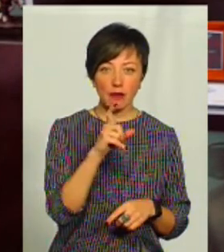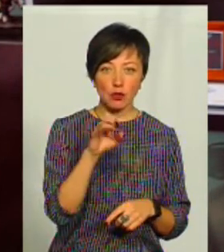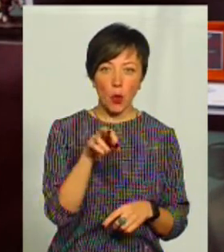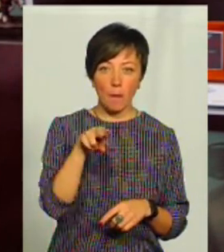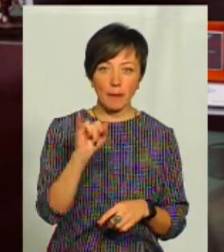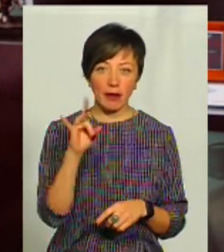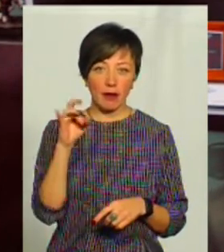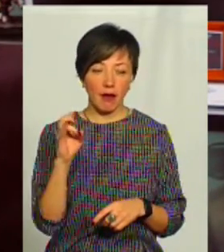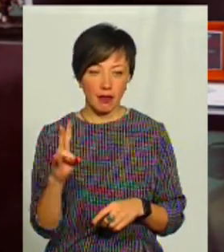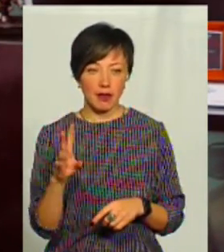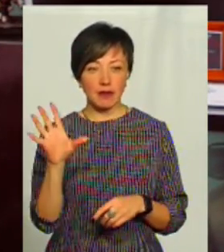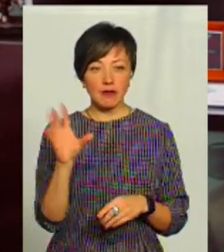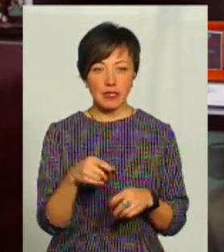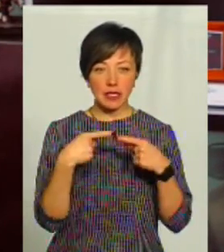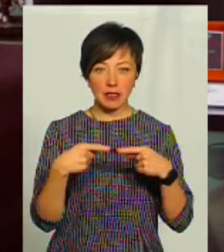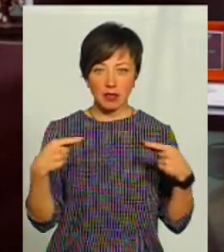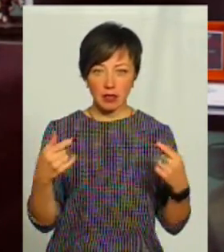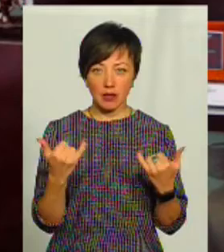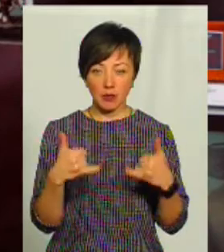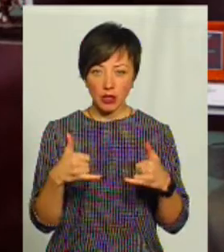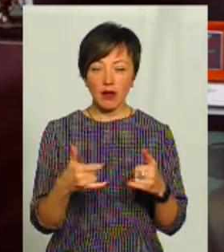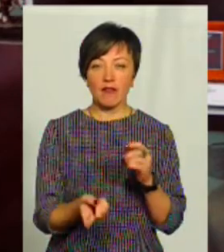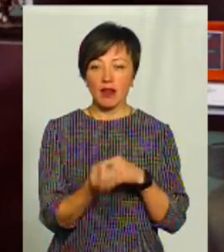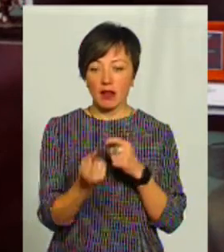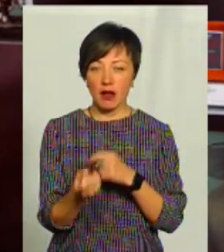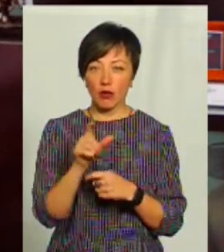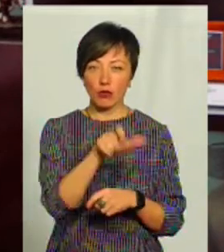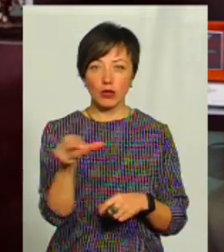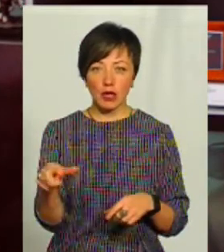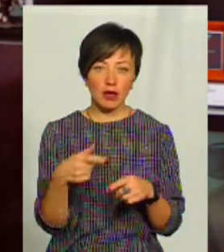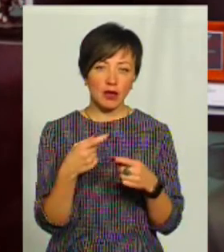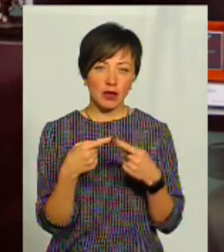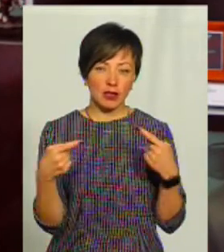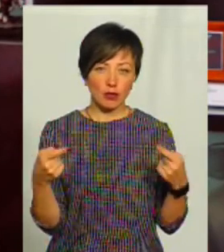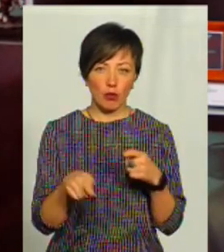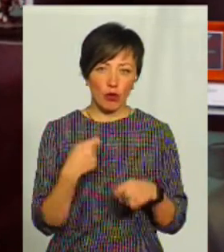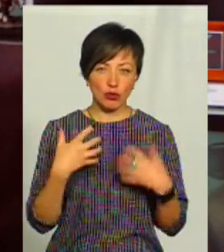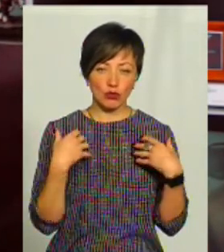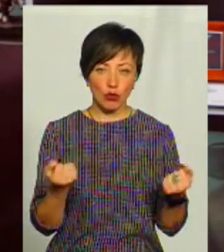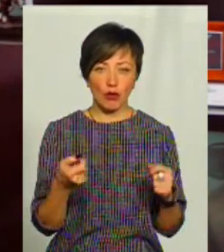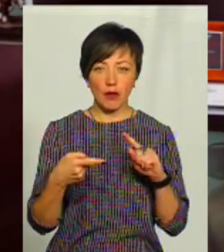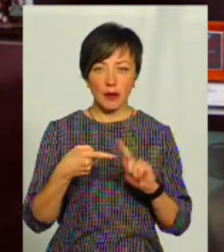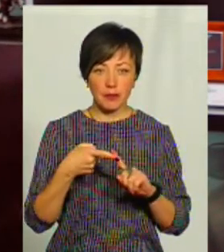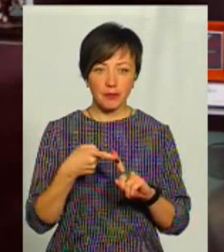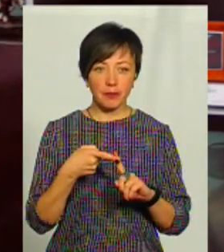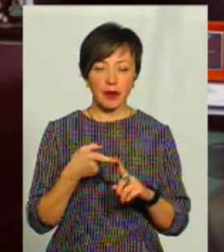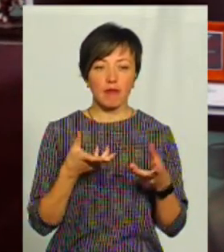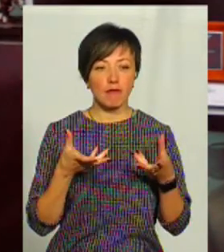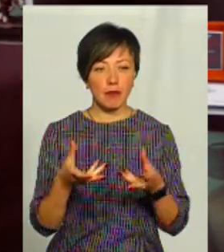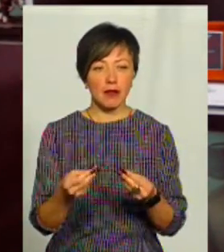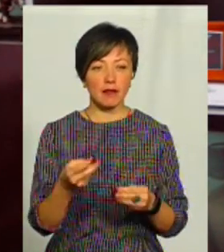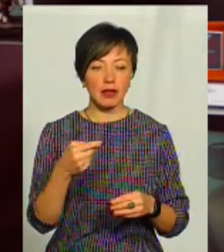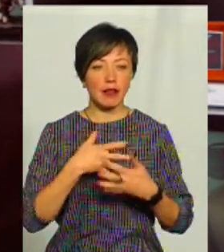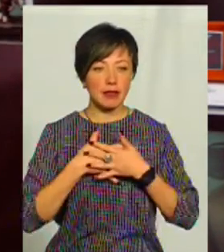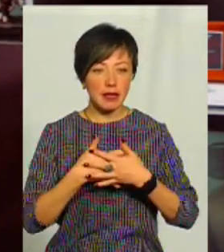Всі вказані мною речовини викликають у людей різноманітні відхилення здоров'я. Ну, зокрема, це негативний вплив на